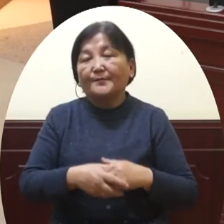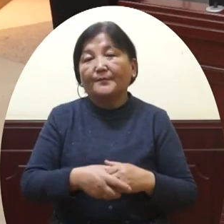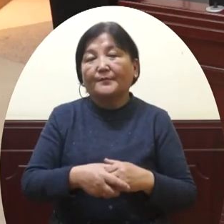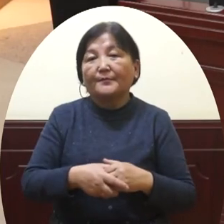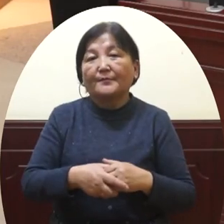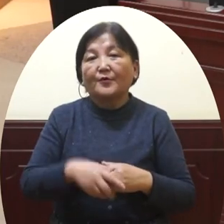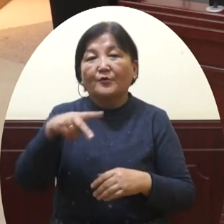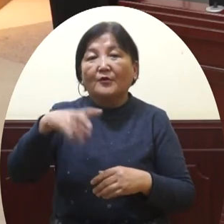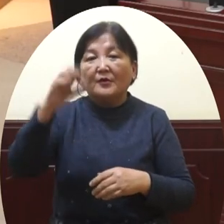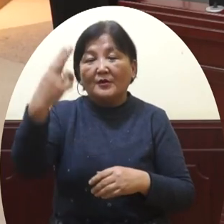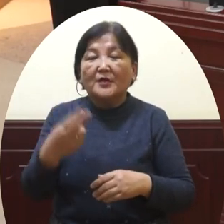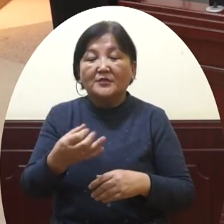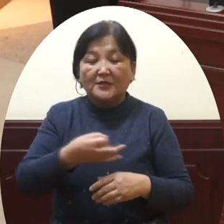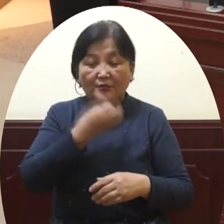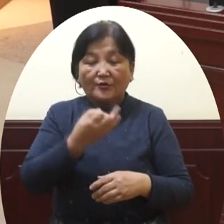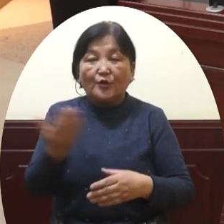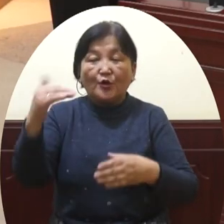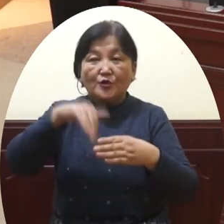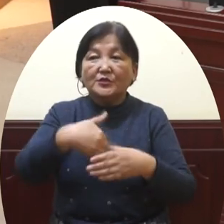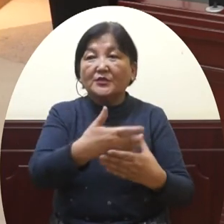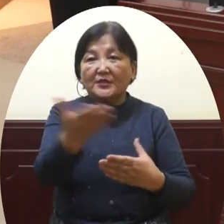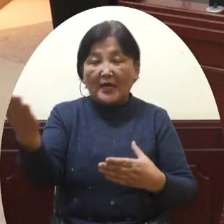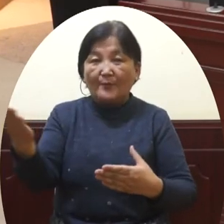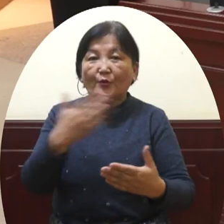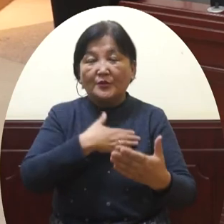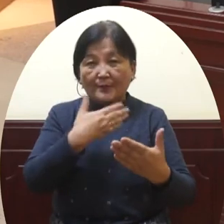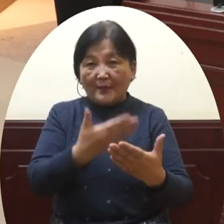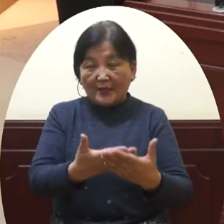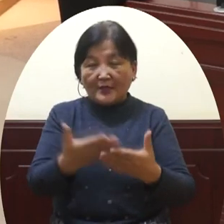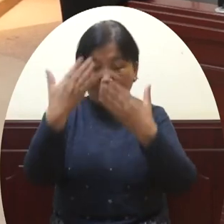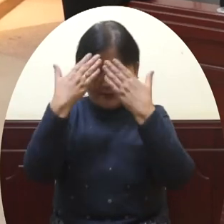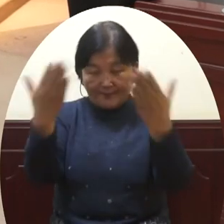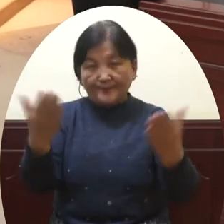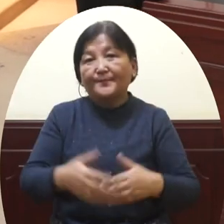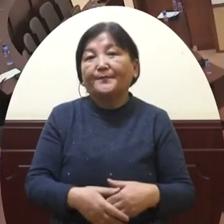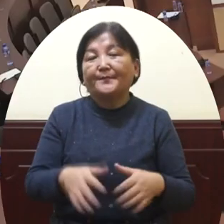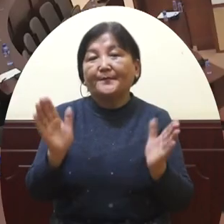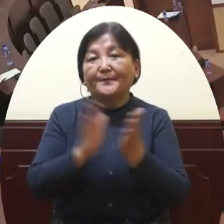ингээд өнөөдрийн гэрэлтүүдийн хэцээ ортсодаа байсна хүлээе.